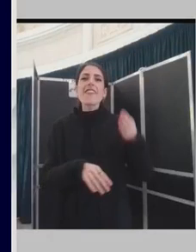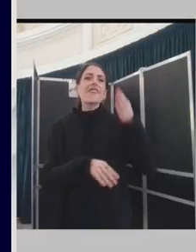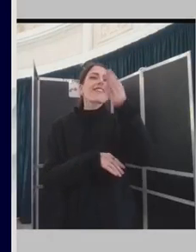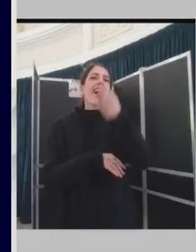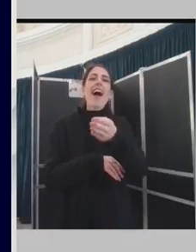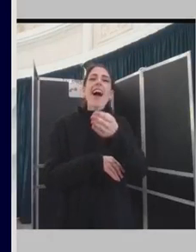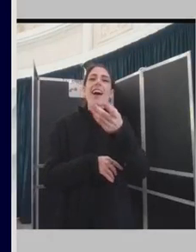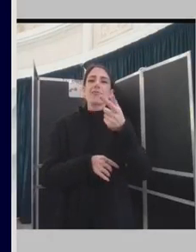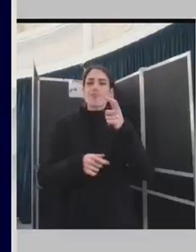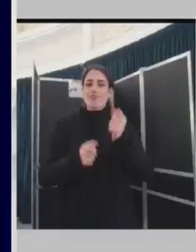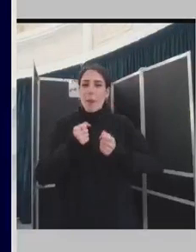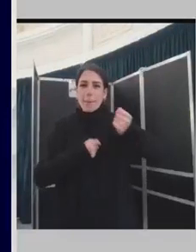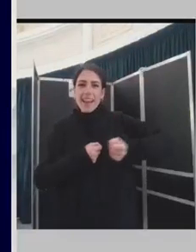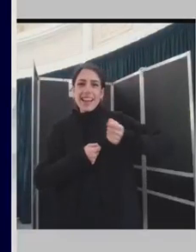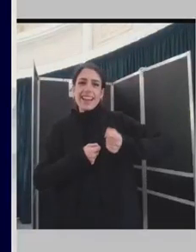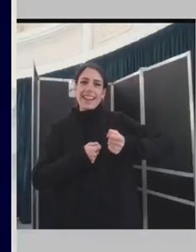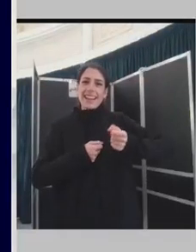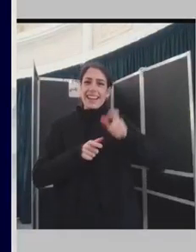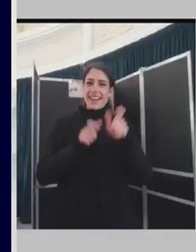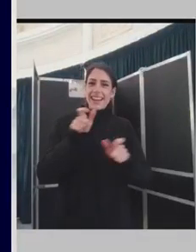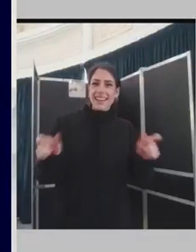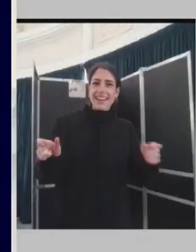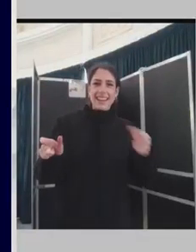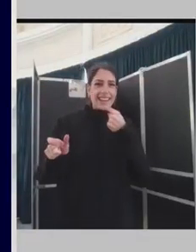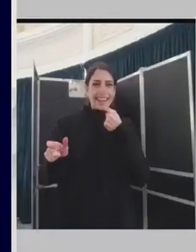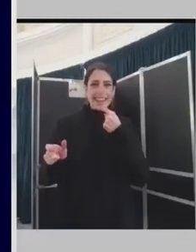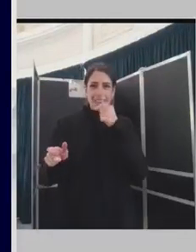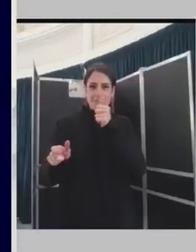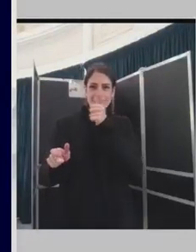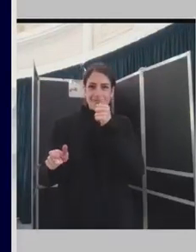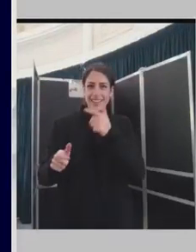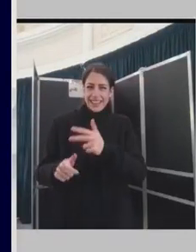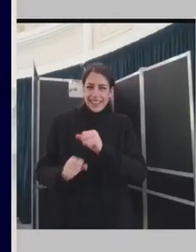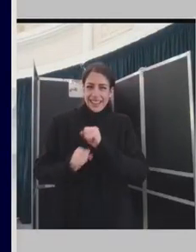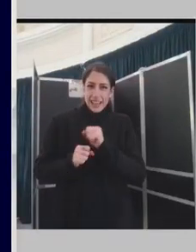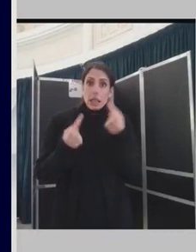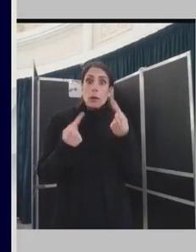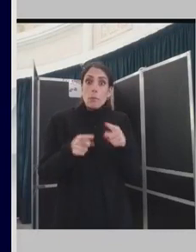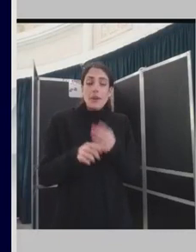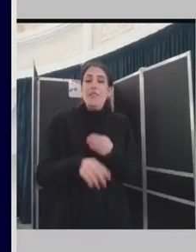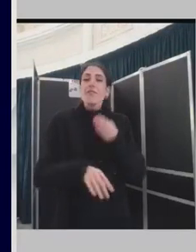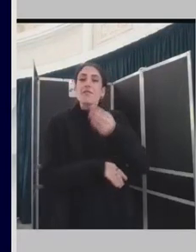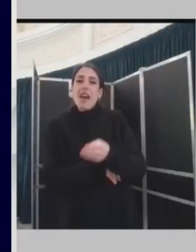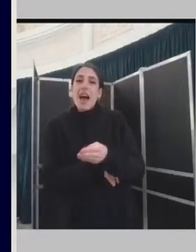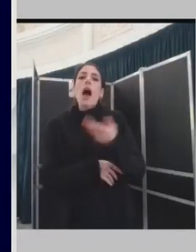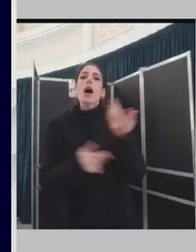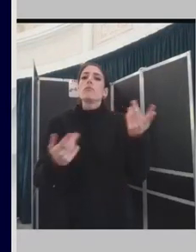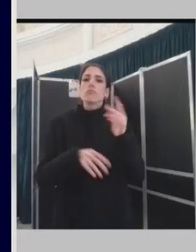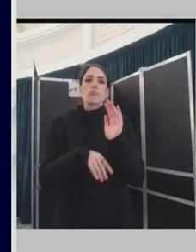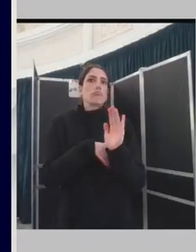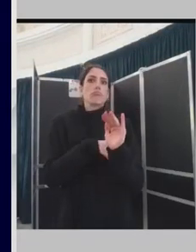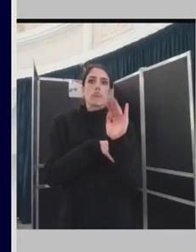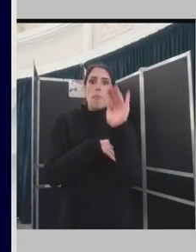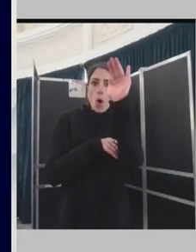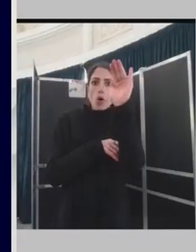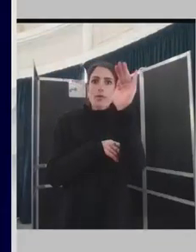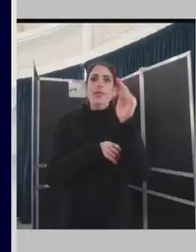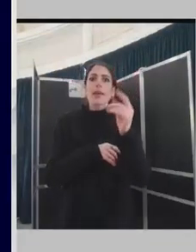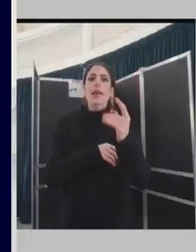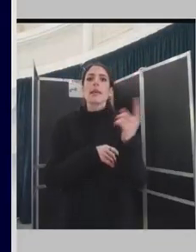troveranno più, come succedeva dal 2000 fino a un anno e mezzo fa, le postazioni di Croce Rossa